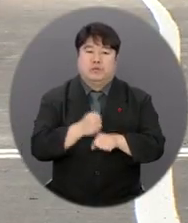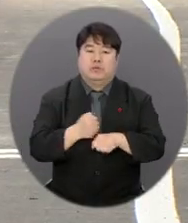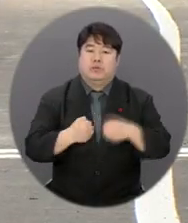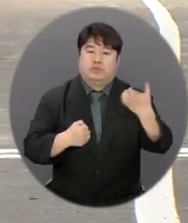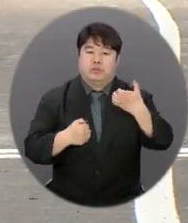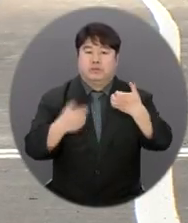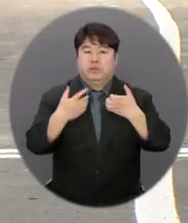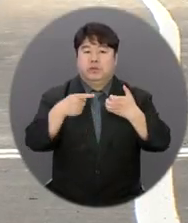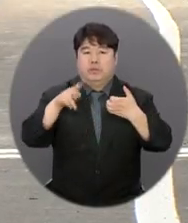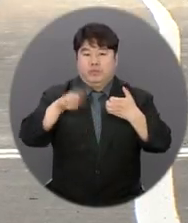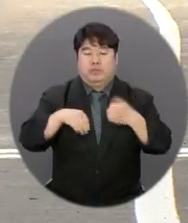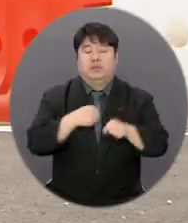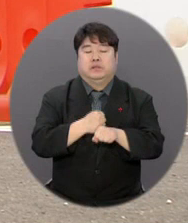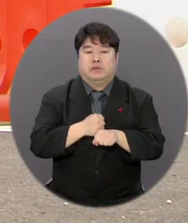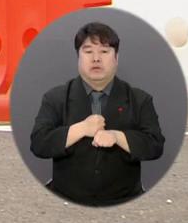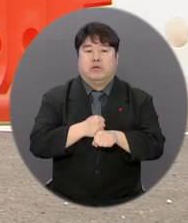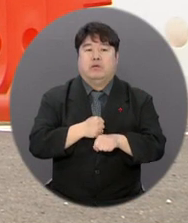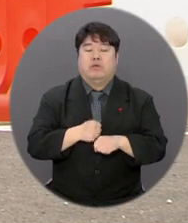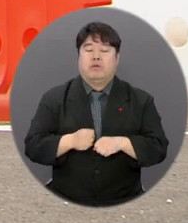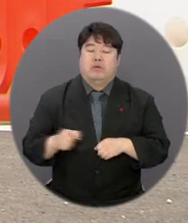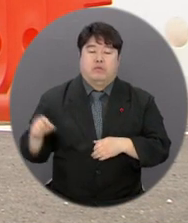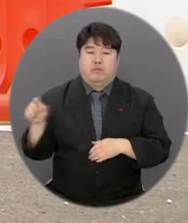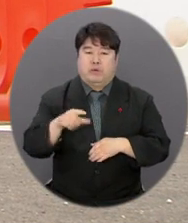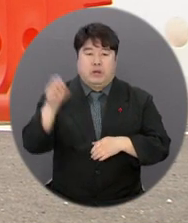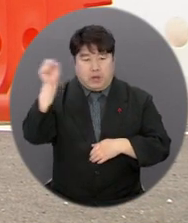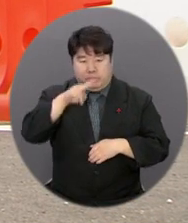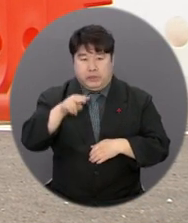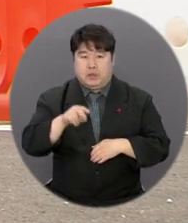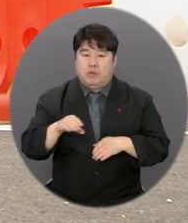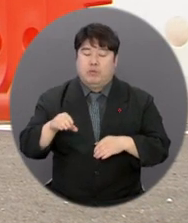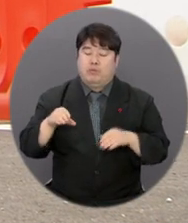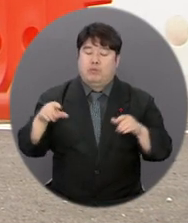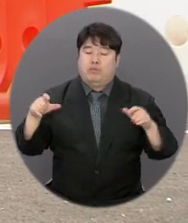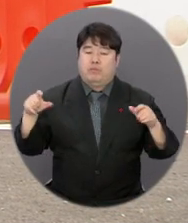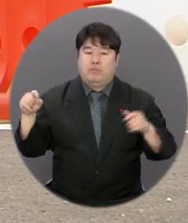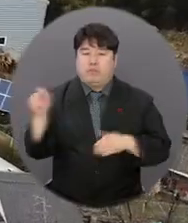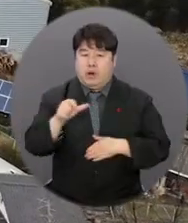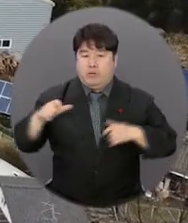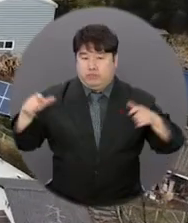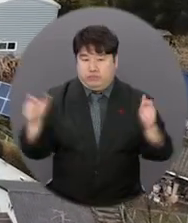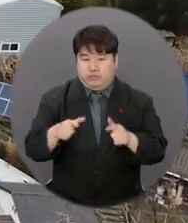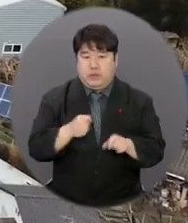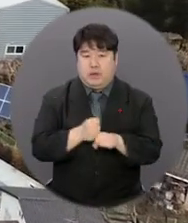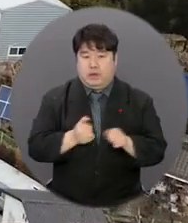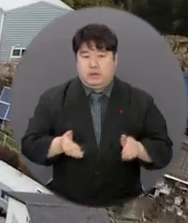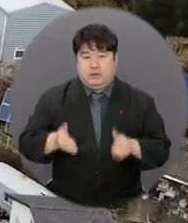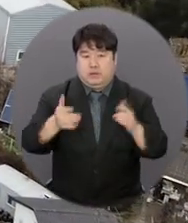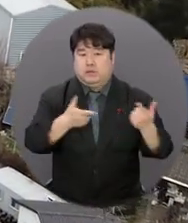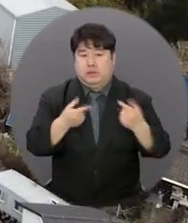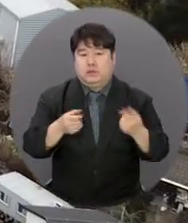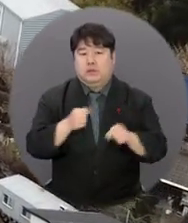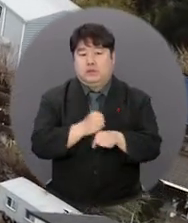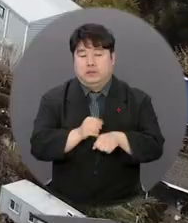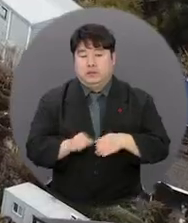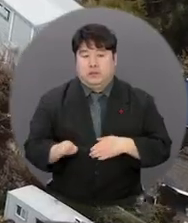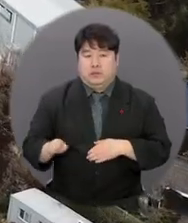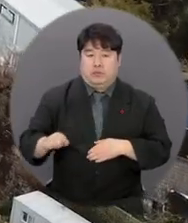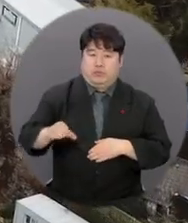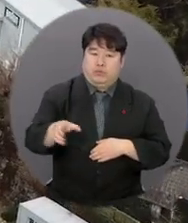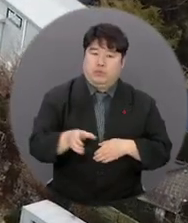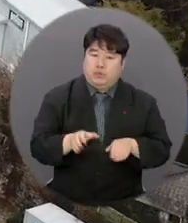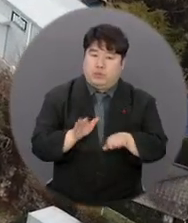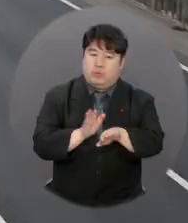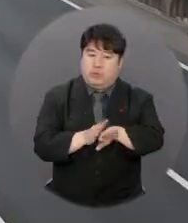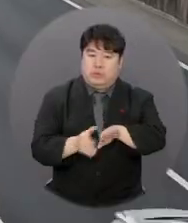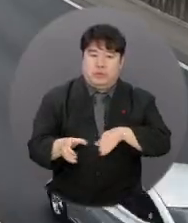90km. 90km의 속도로 달리다 갑자기 속도를 줄여야 하는 도로인 겁니다. 이런 좌측 진출로는 매우